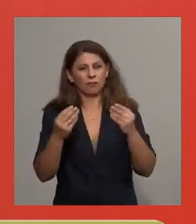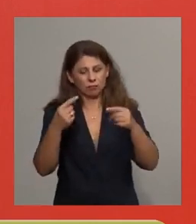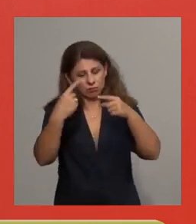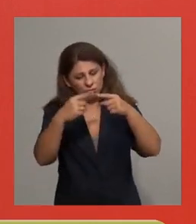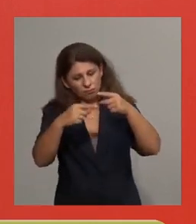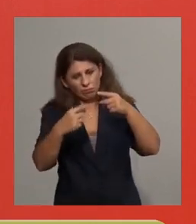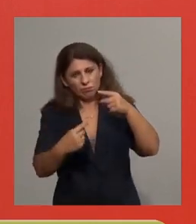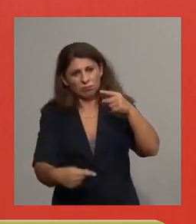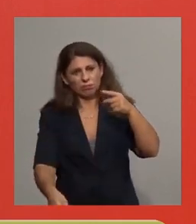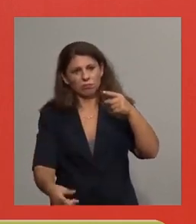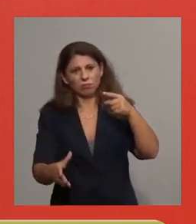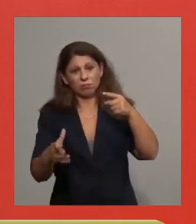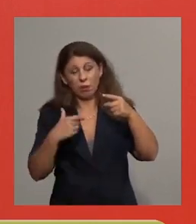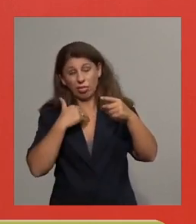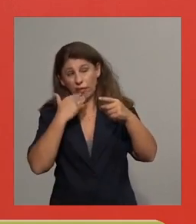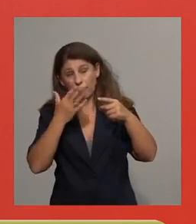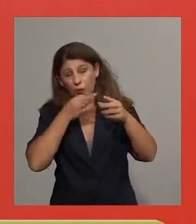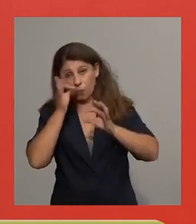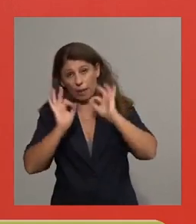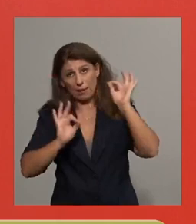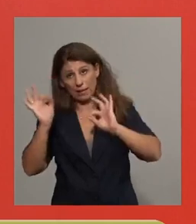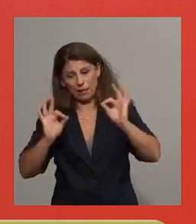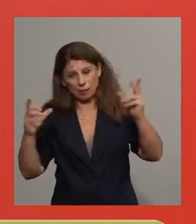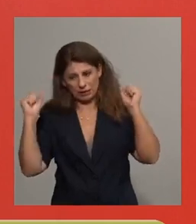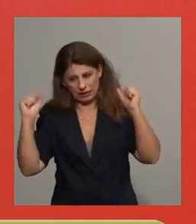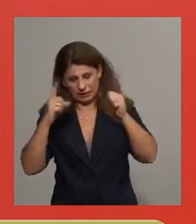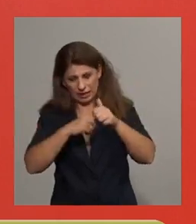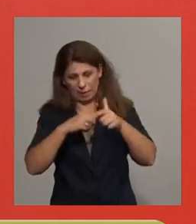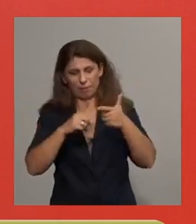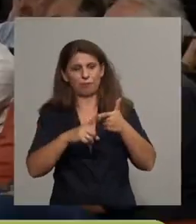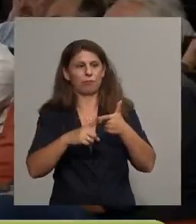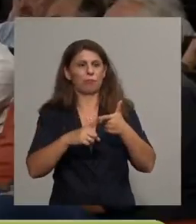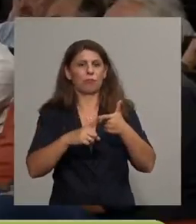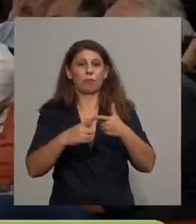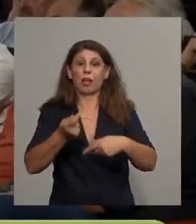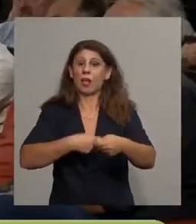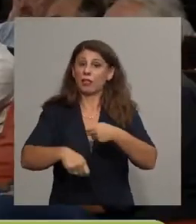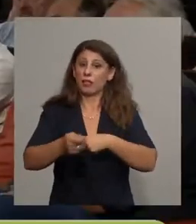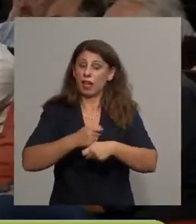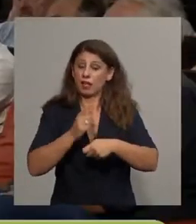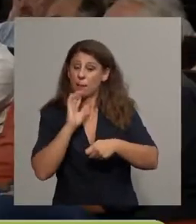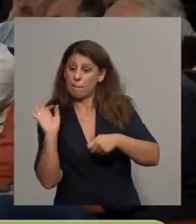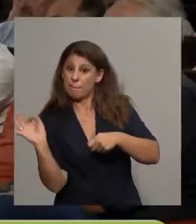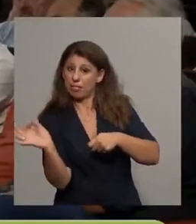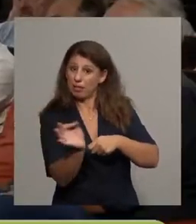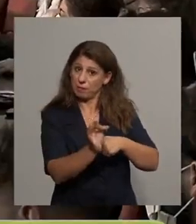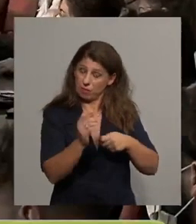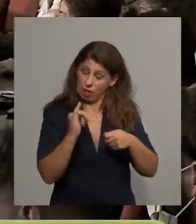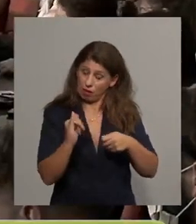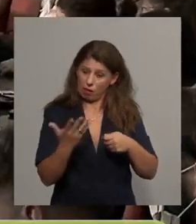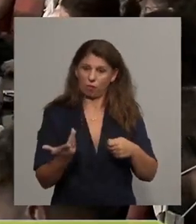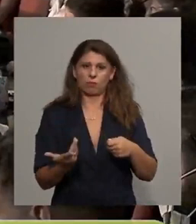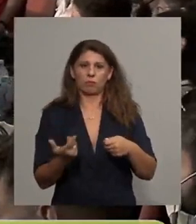διάφορα αμίμητα για την υγεία, για την διαχείριση της πανδημίας επίσης,